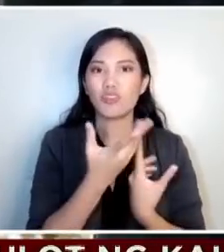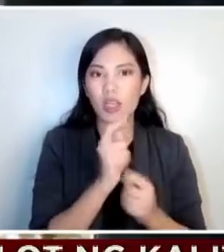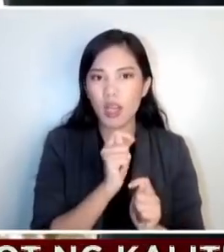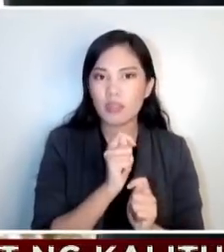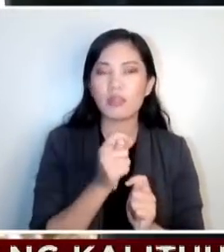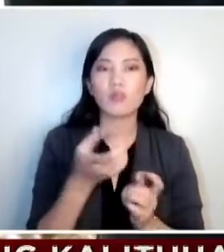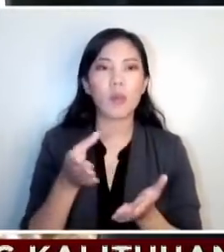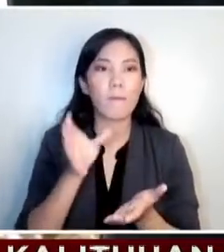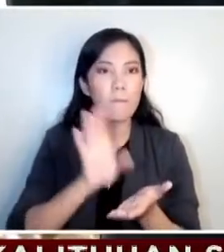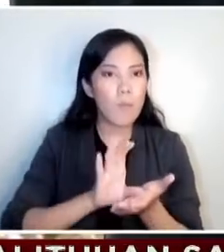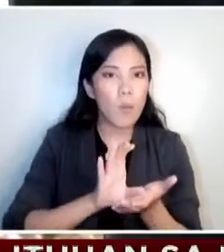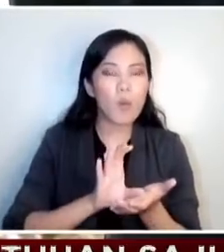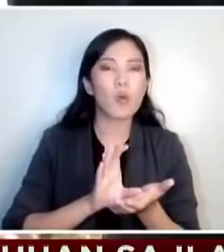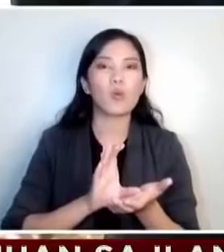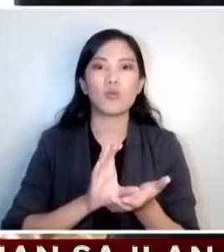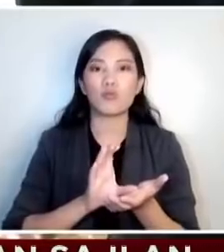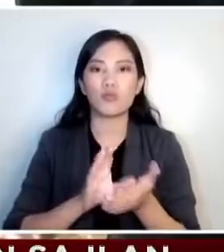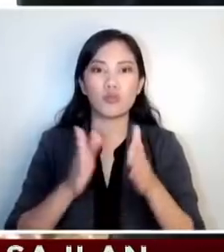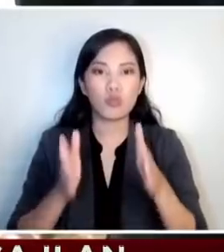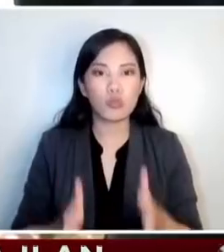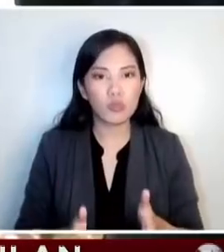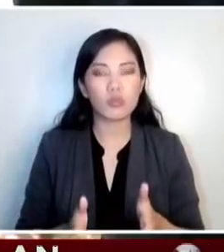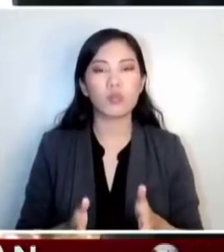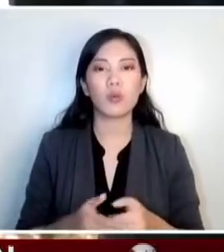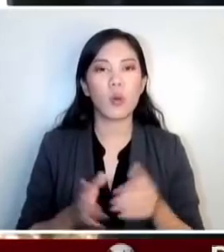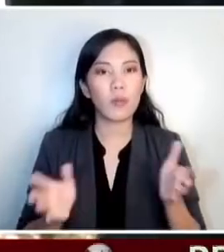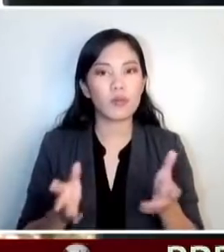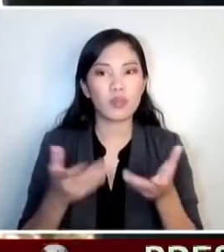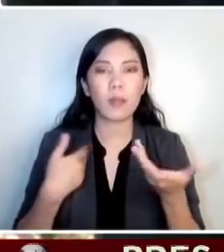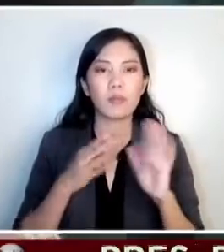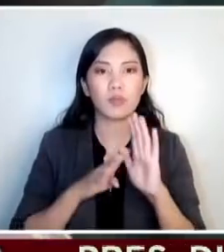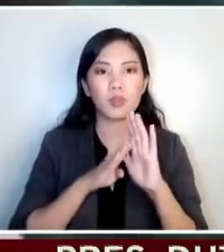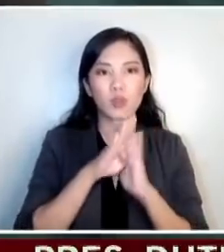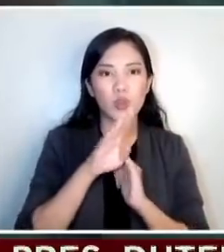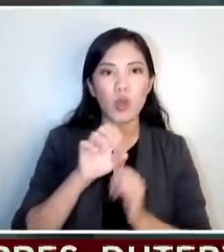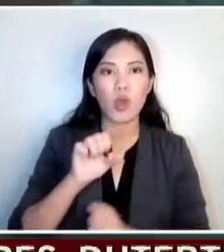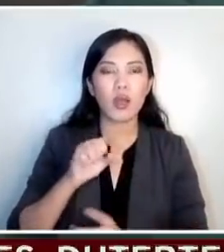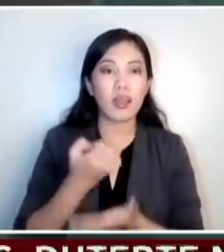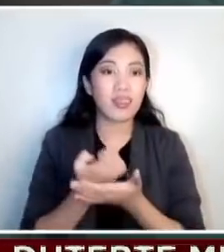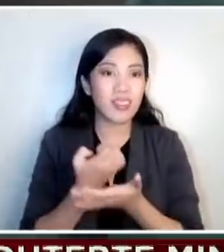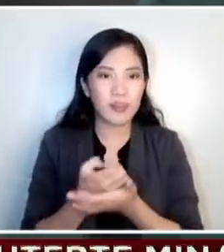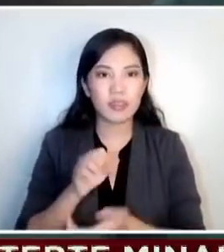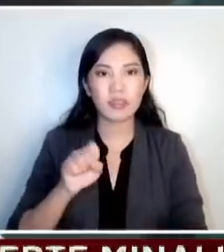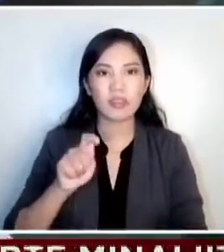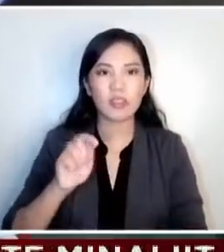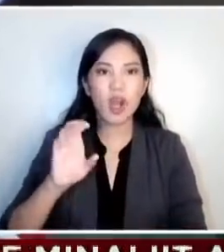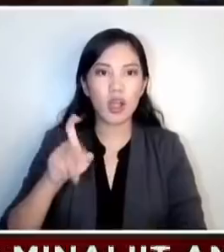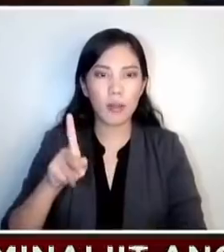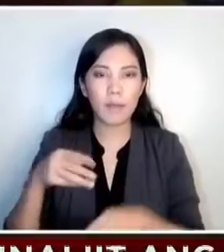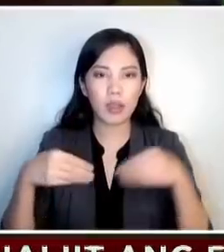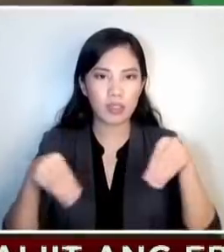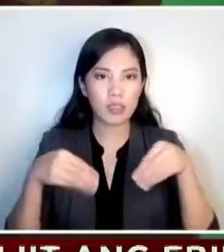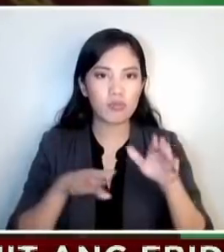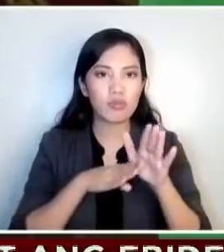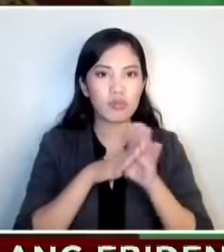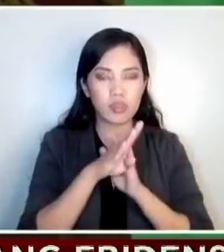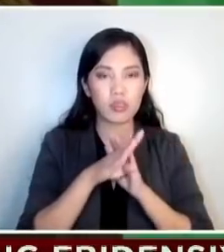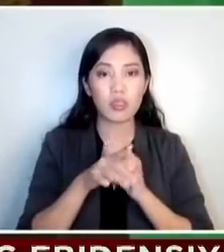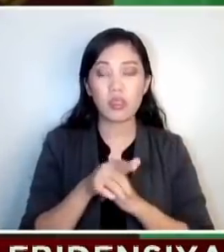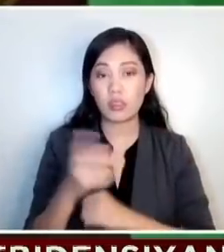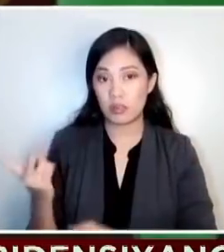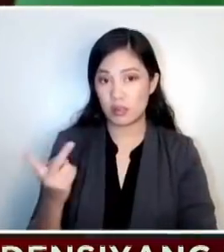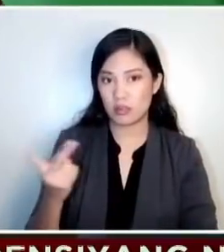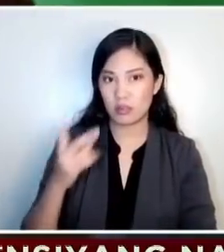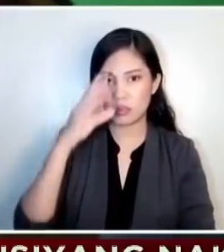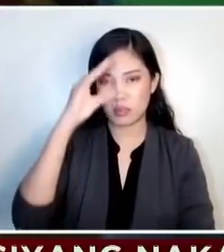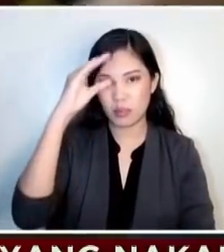and hopefully this will propel our stock market to higher levels. Kasama sa mga nagpabakuna si Mark at Joshua na may kumpiyansa